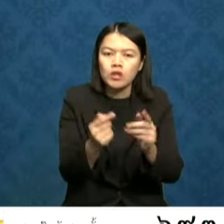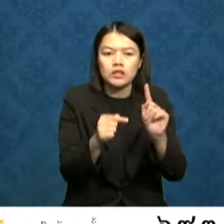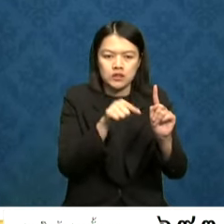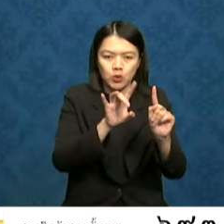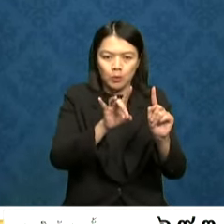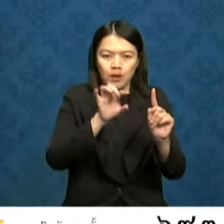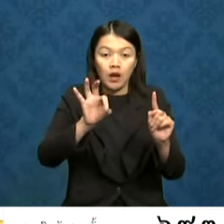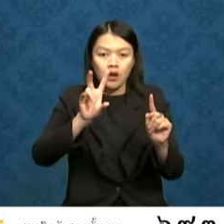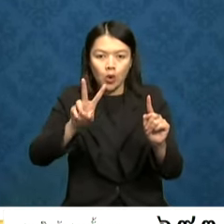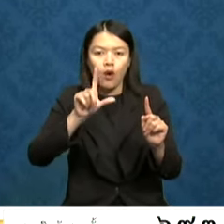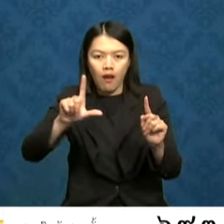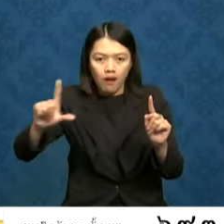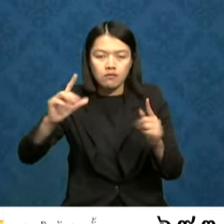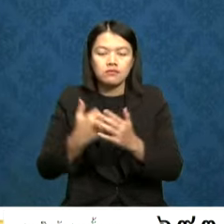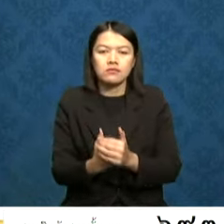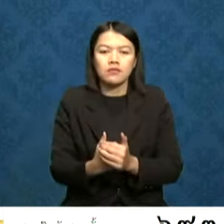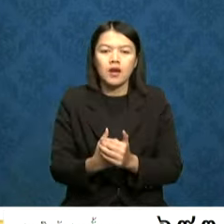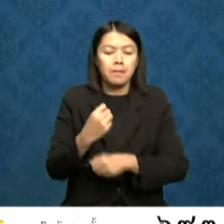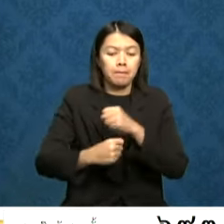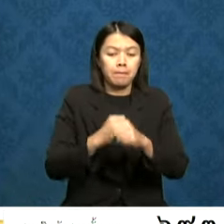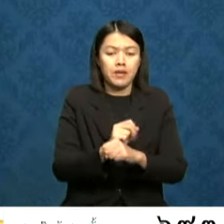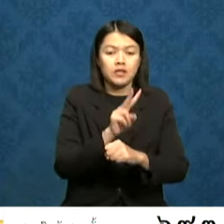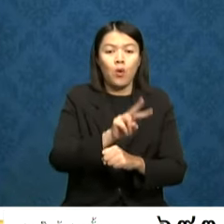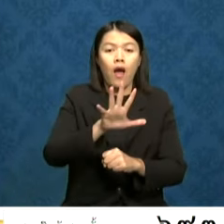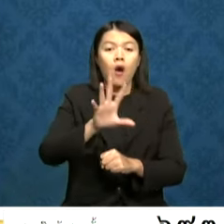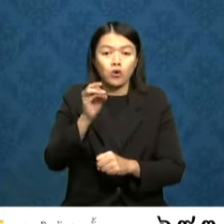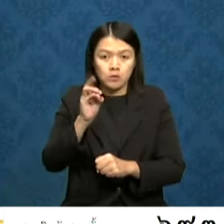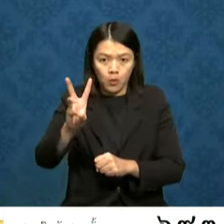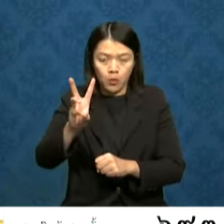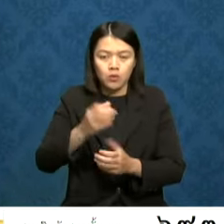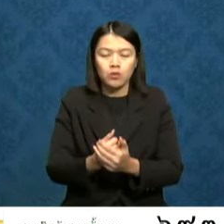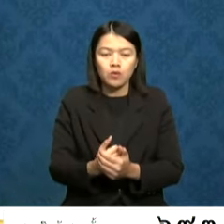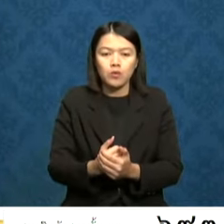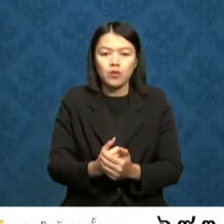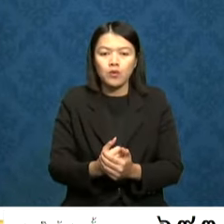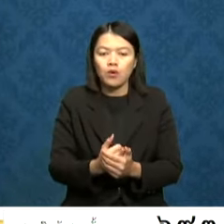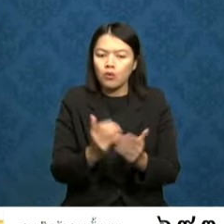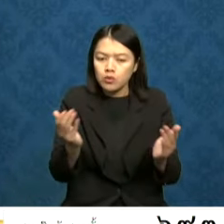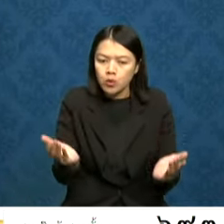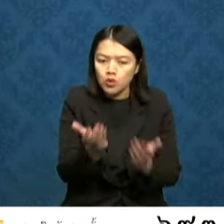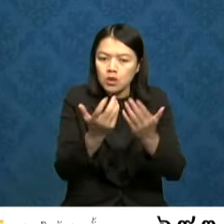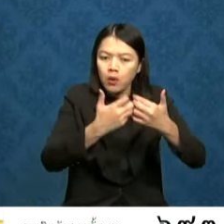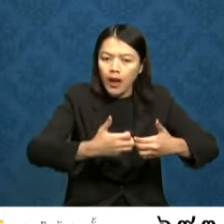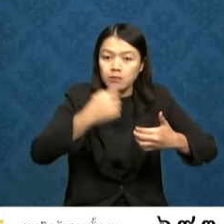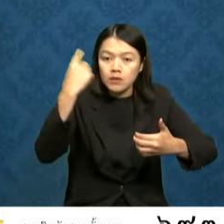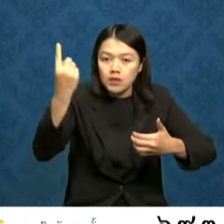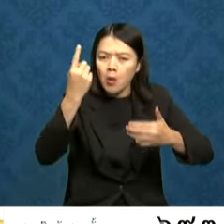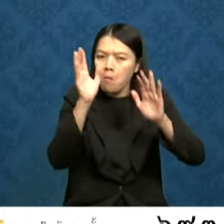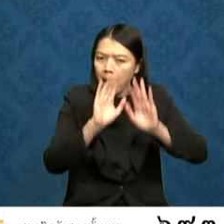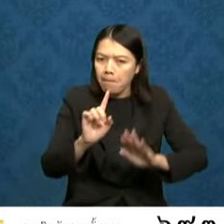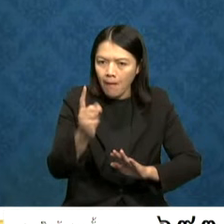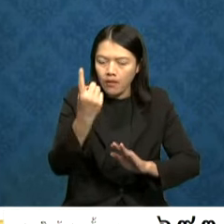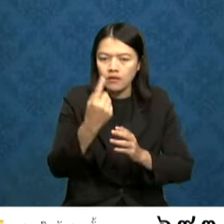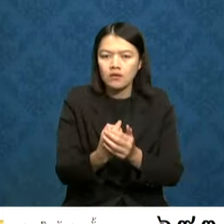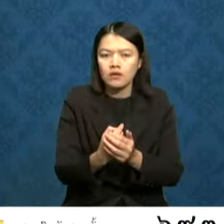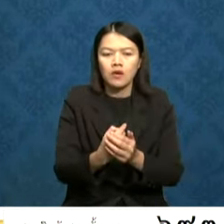1.89ล้านล้านบาทในปี2566โดยส่งเสริมอุตสาหกรรมท่องเที่ยวรูปแบบใหม่